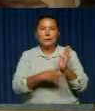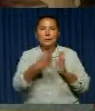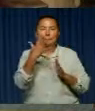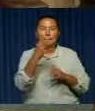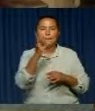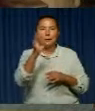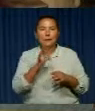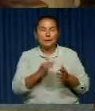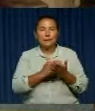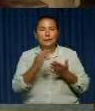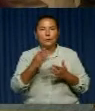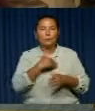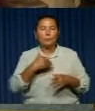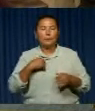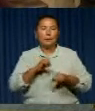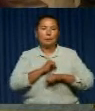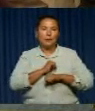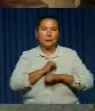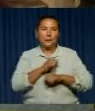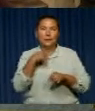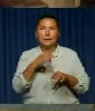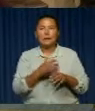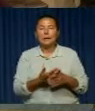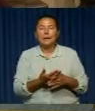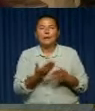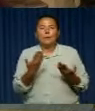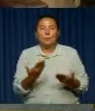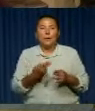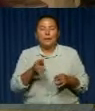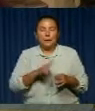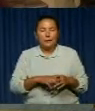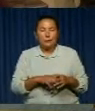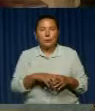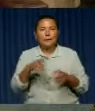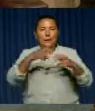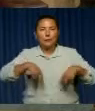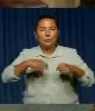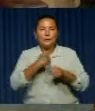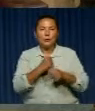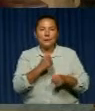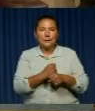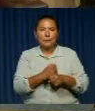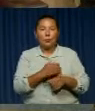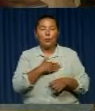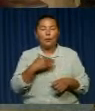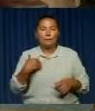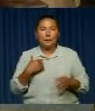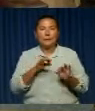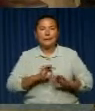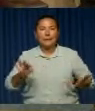жоғары пайызы болса өкпе жақсы демалып жатыр деген сөз. Бұл судан біз диагностика жасаймыз. Бұның өкпенің жаңағы